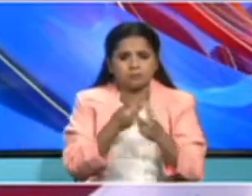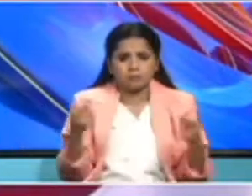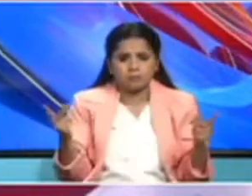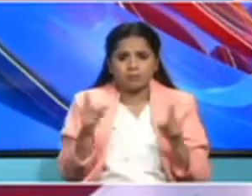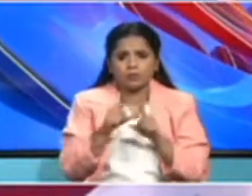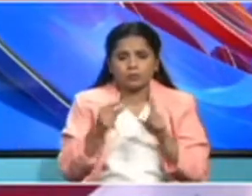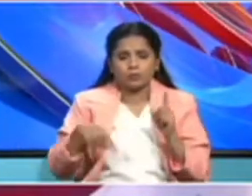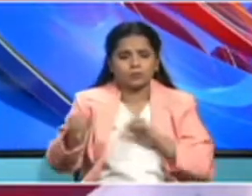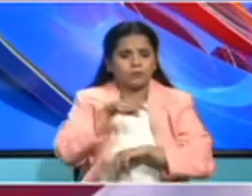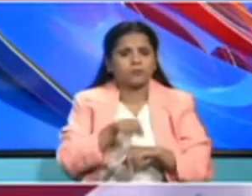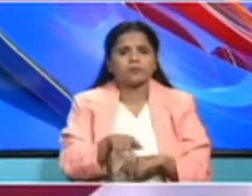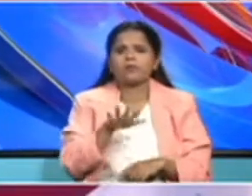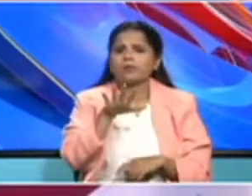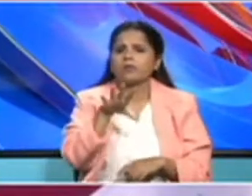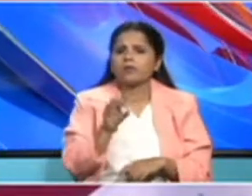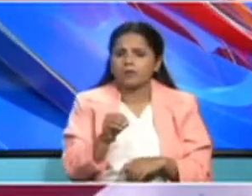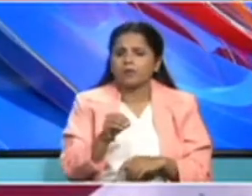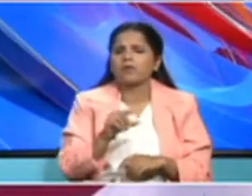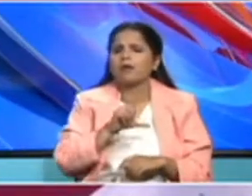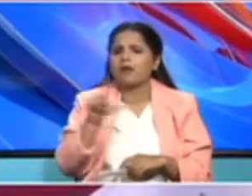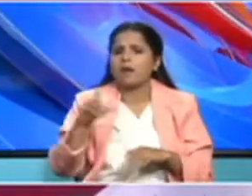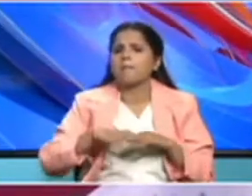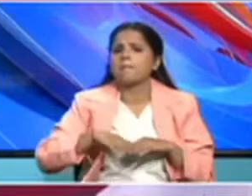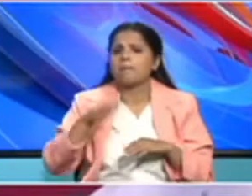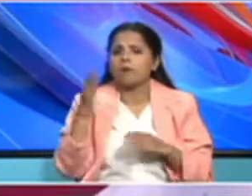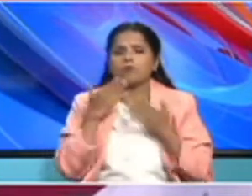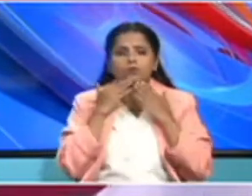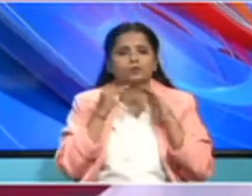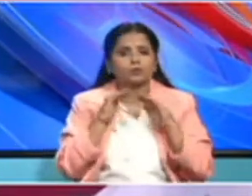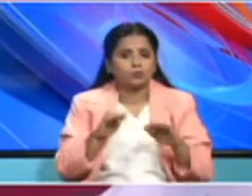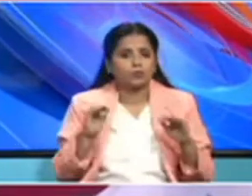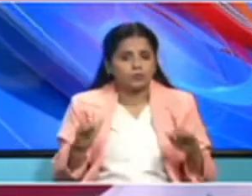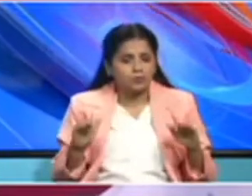और 50 लाख से ज्यादा स्टूडेंट्स का